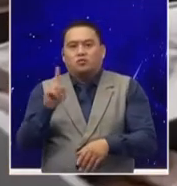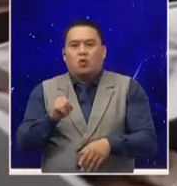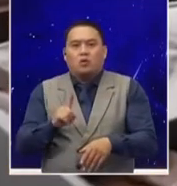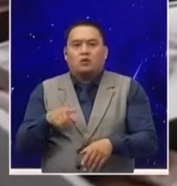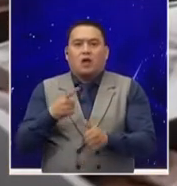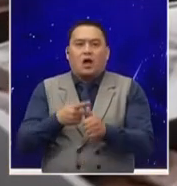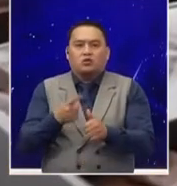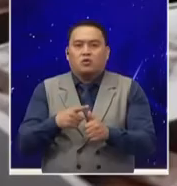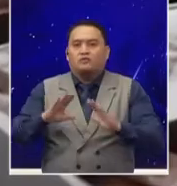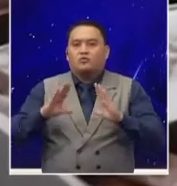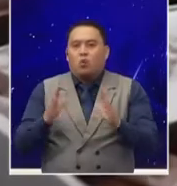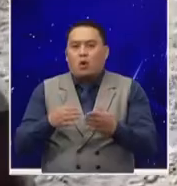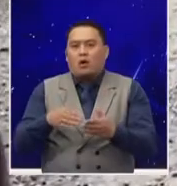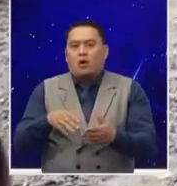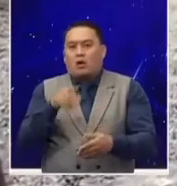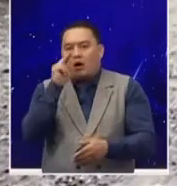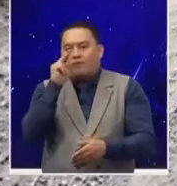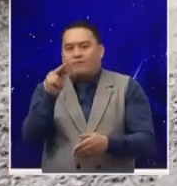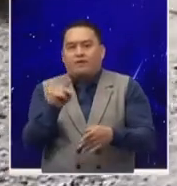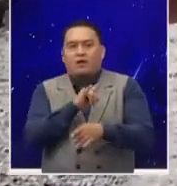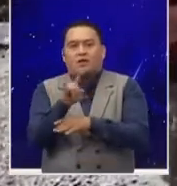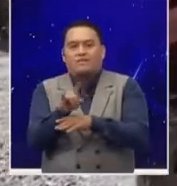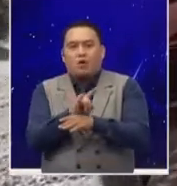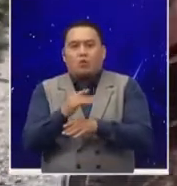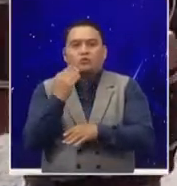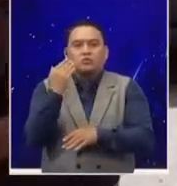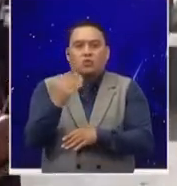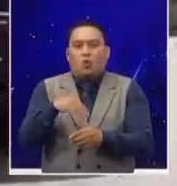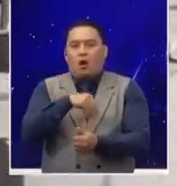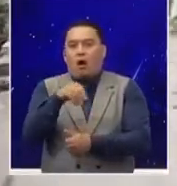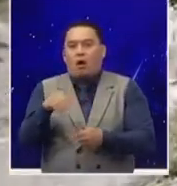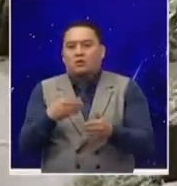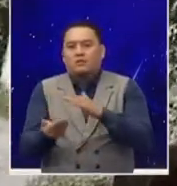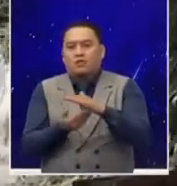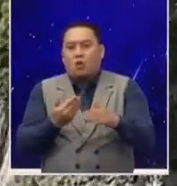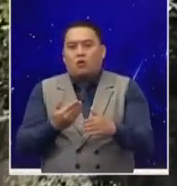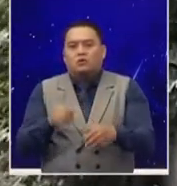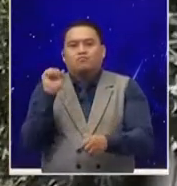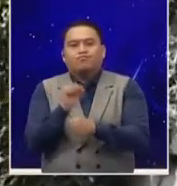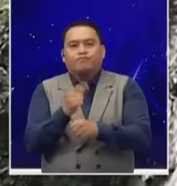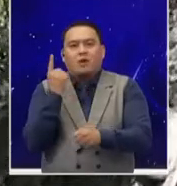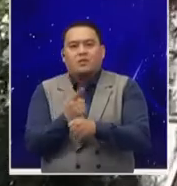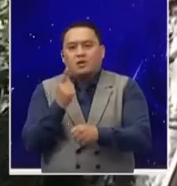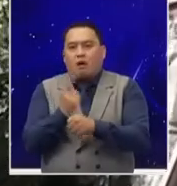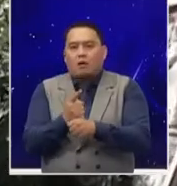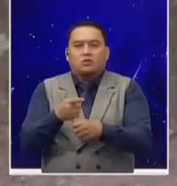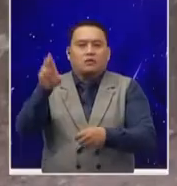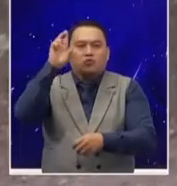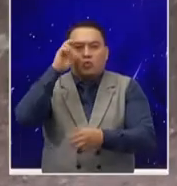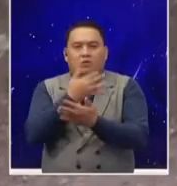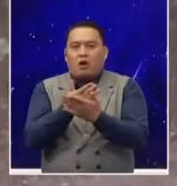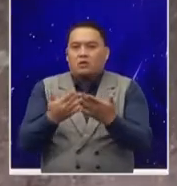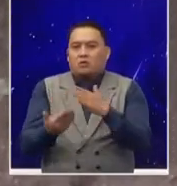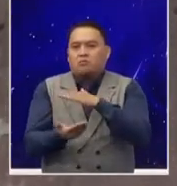Баку называют происходящее провокацией армянской стороны. Многие государства призывают стороны прекратить боевые действия. О